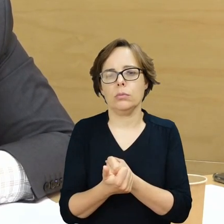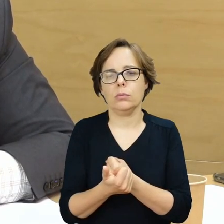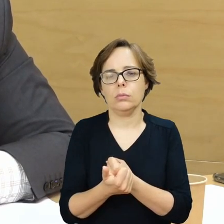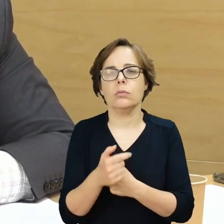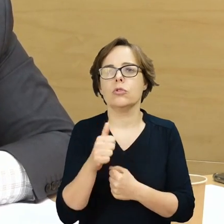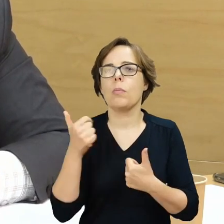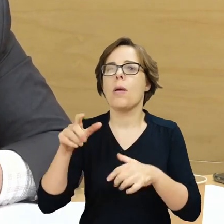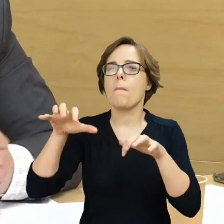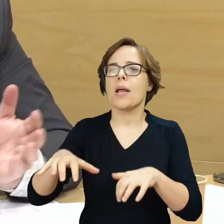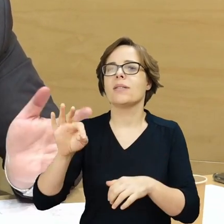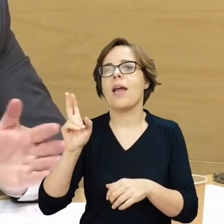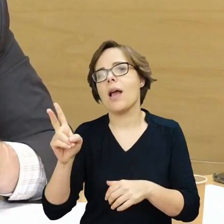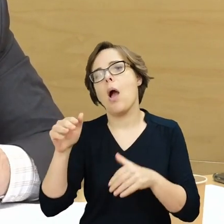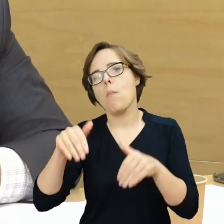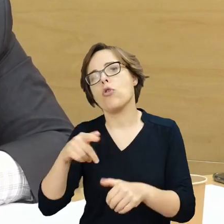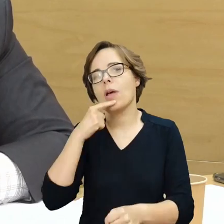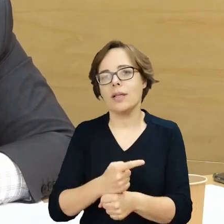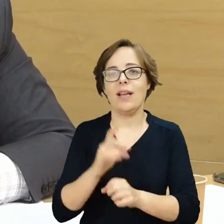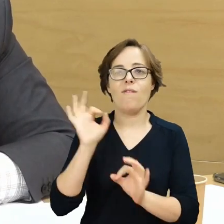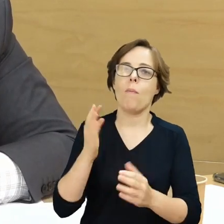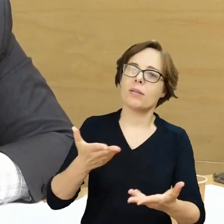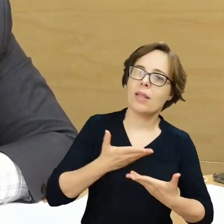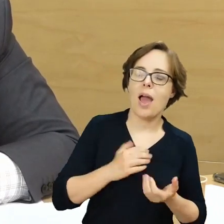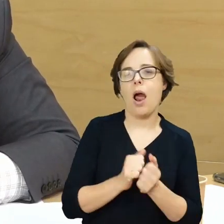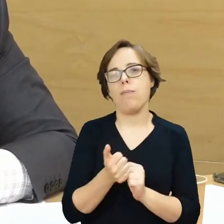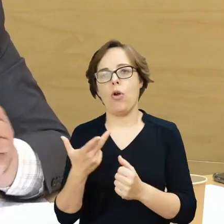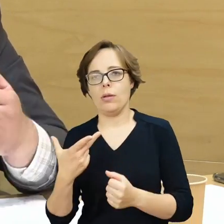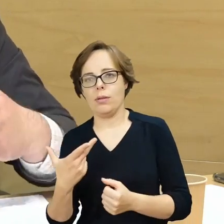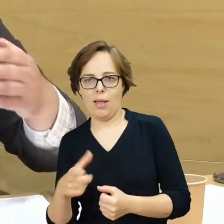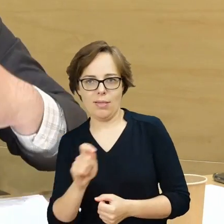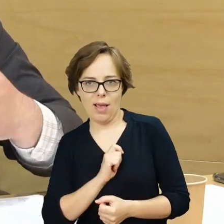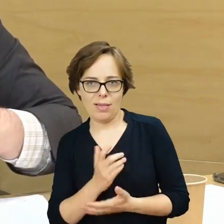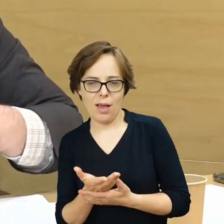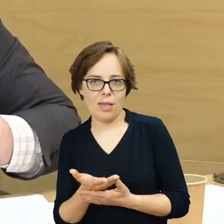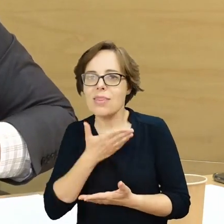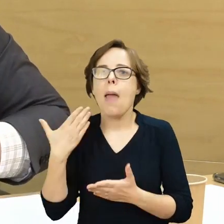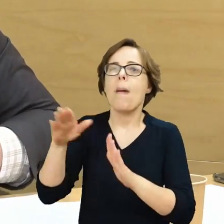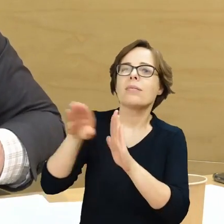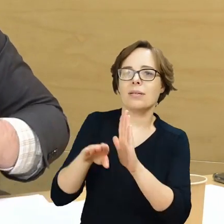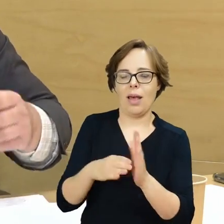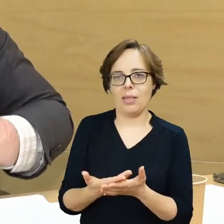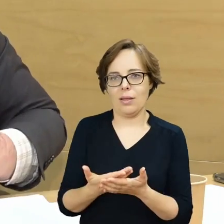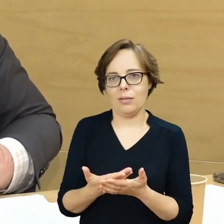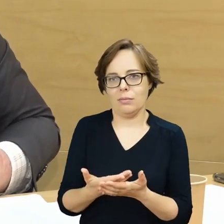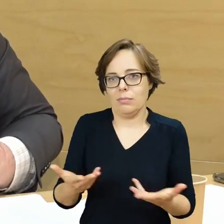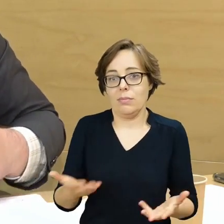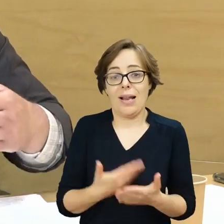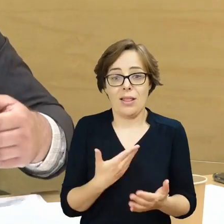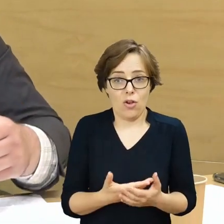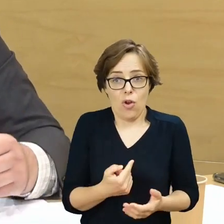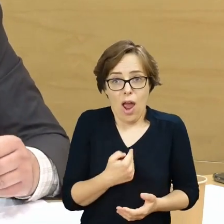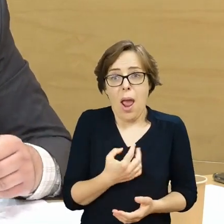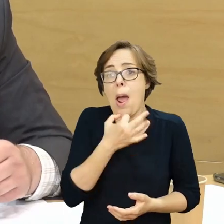mogłoby zdecydować o tym, czy nam udostępnia, czy nie udostępnia dostępu do akt. Więc to też nasze pytanie o sygnatury spowodowane jest tym, że